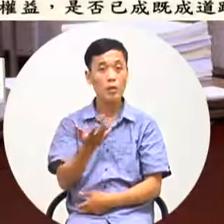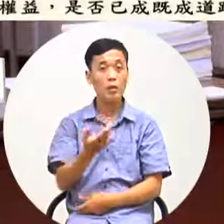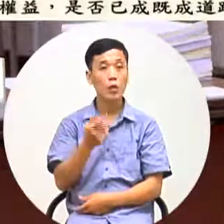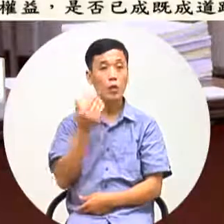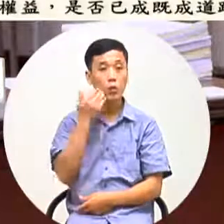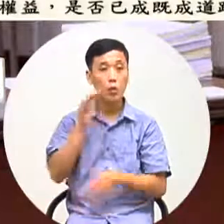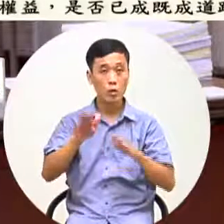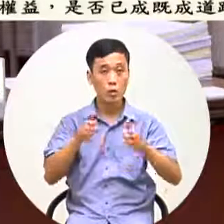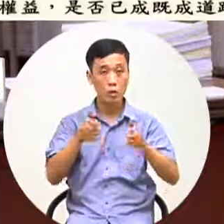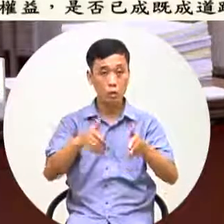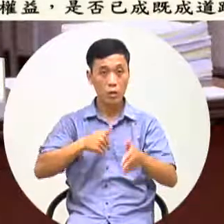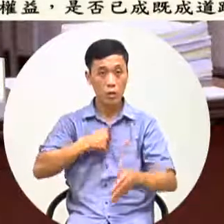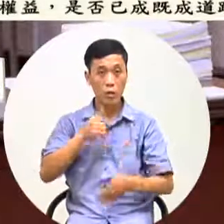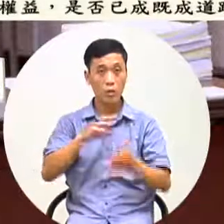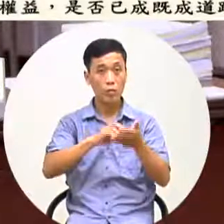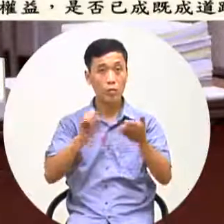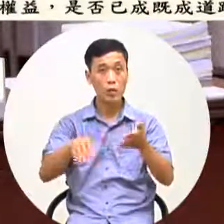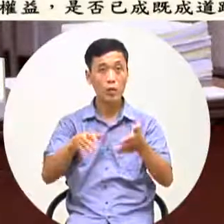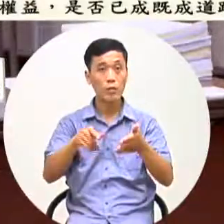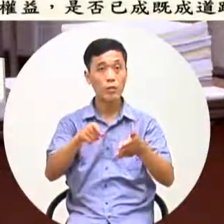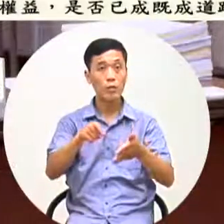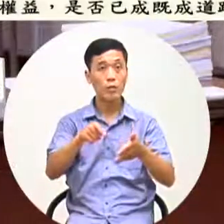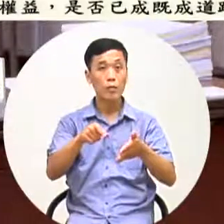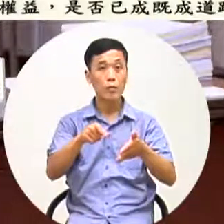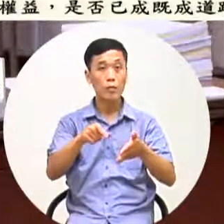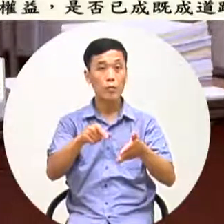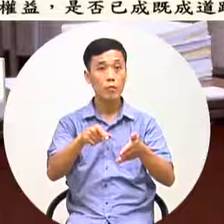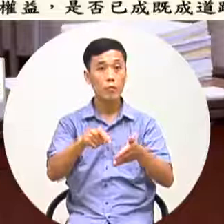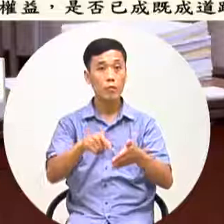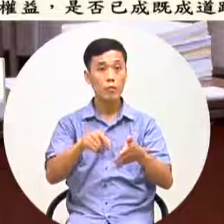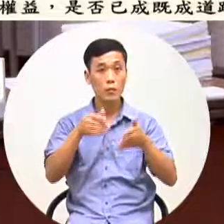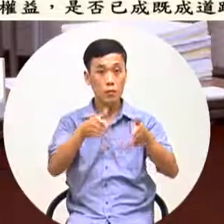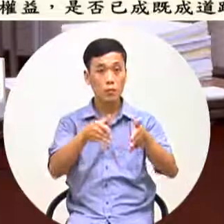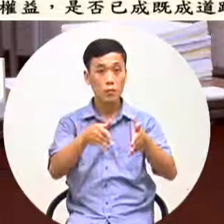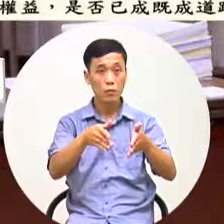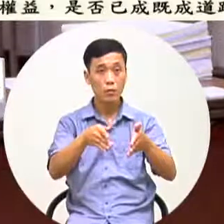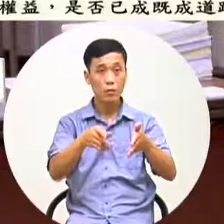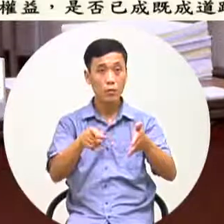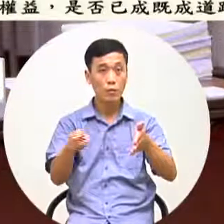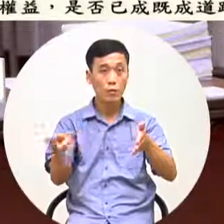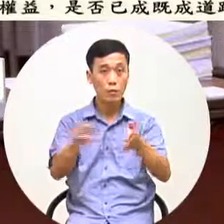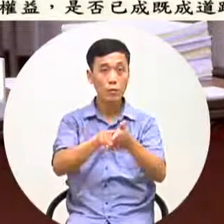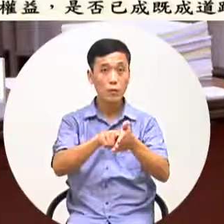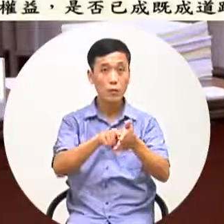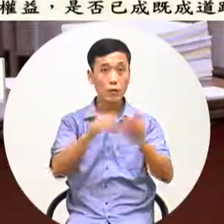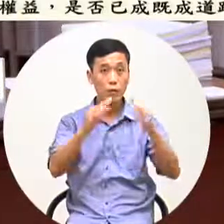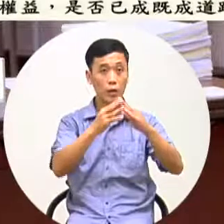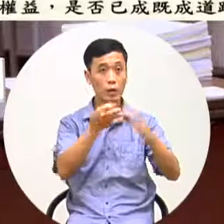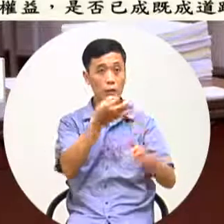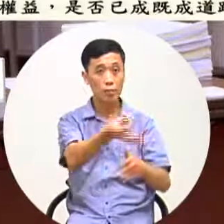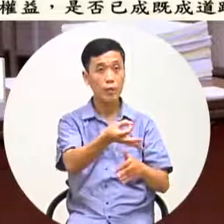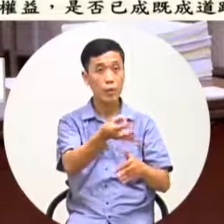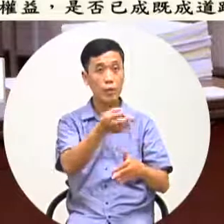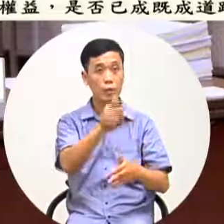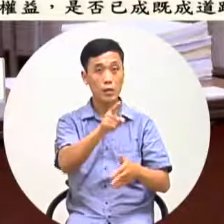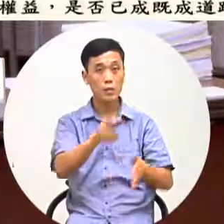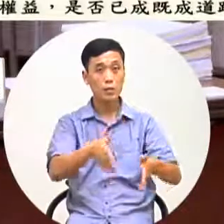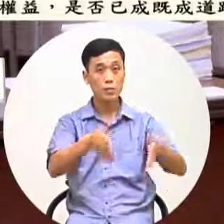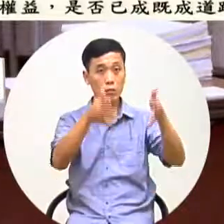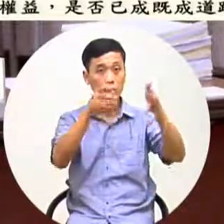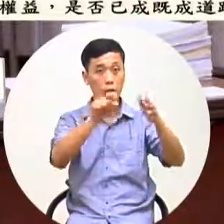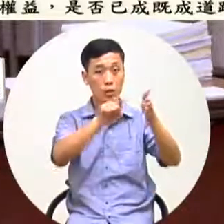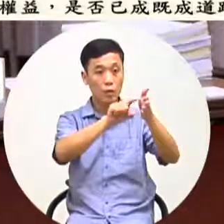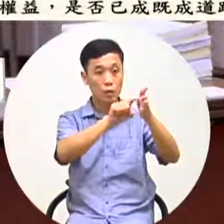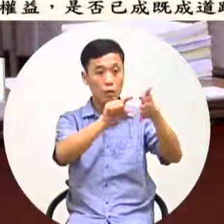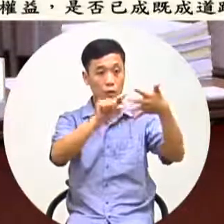的买，用一栋钱合法的，伊人买一间厝，买一栋，买一个大楼，一间厝了咧，都要变做违